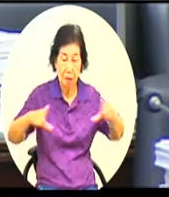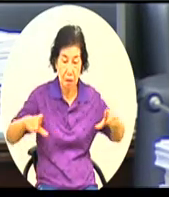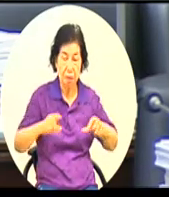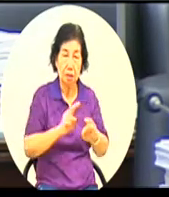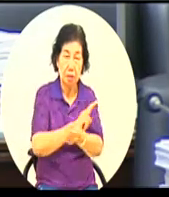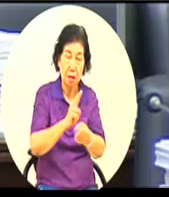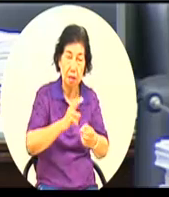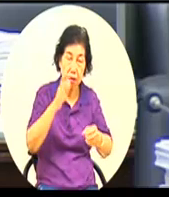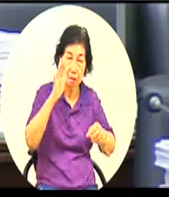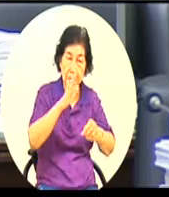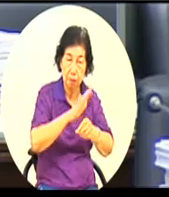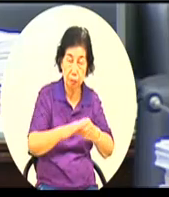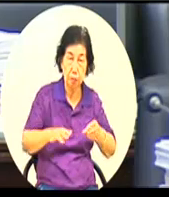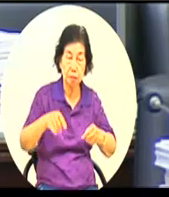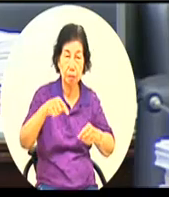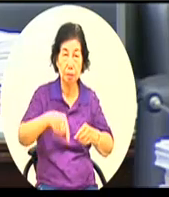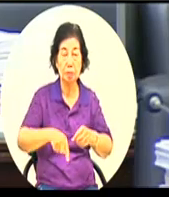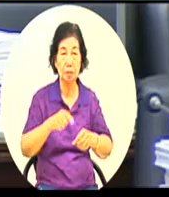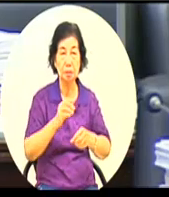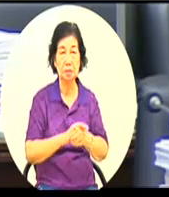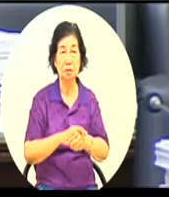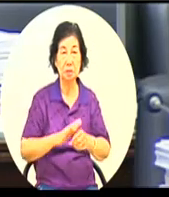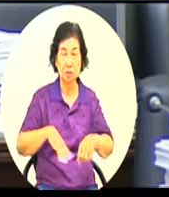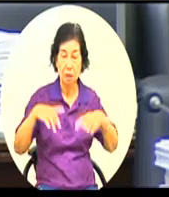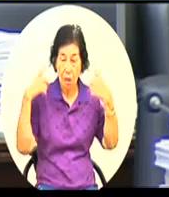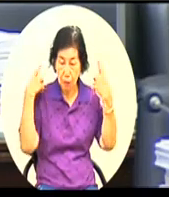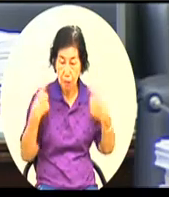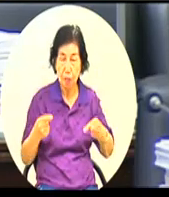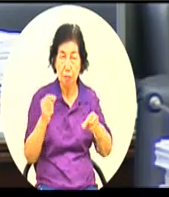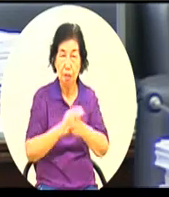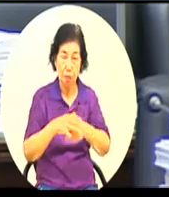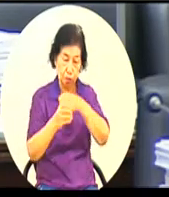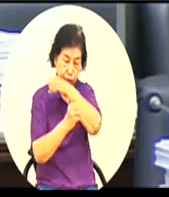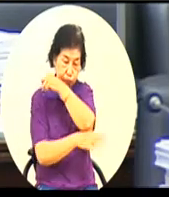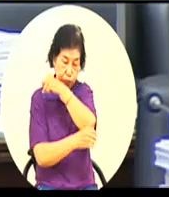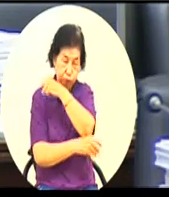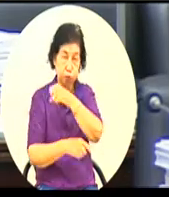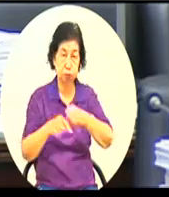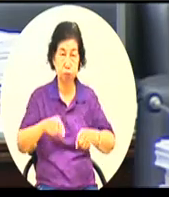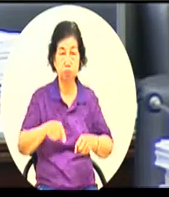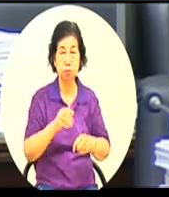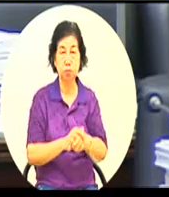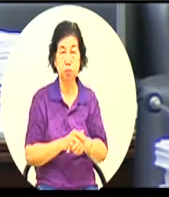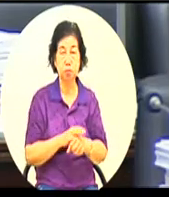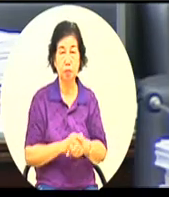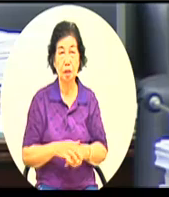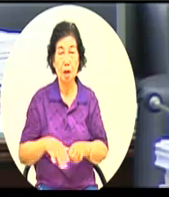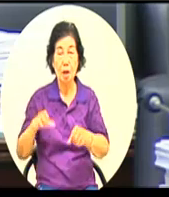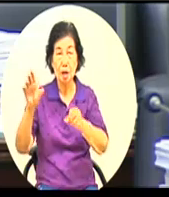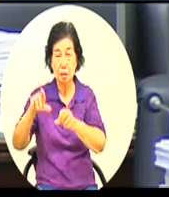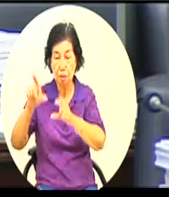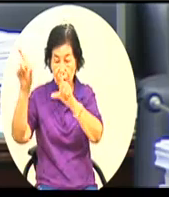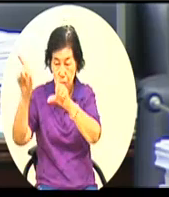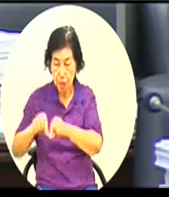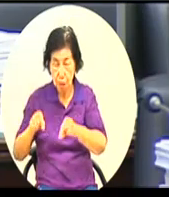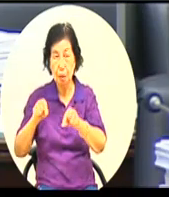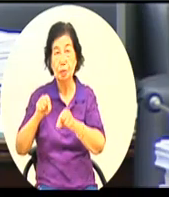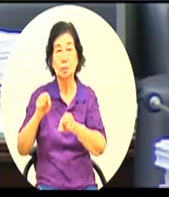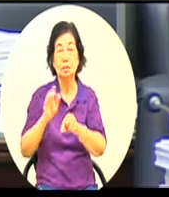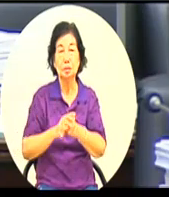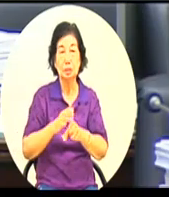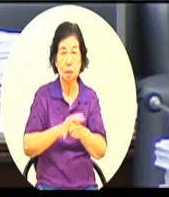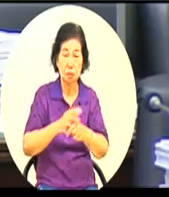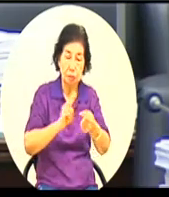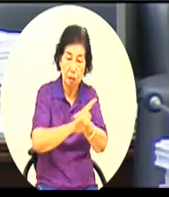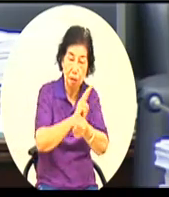厂。这拢原乡，啊！你有学林佳龙讲炮打中央无啊？啊！